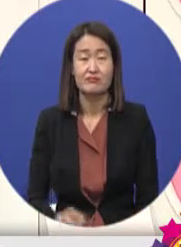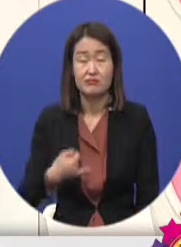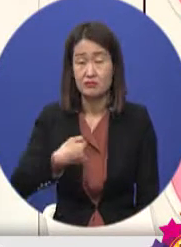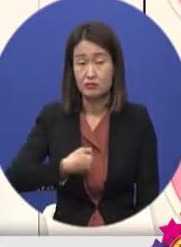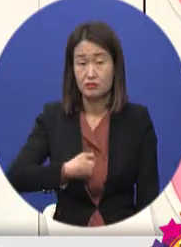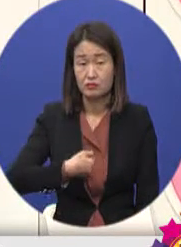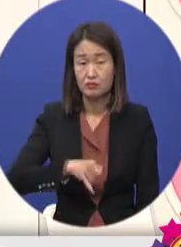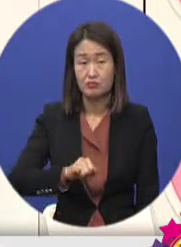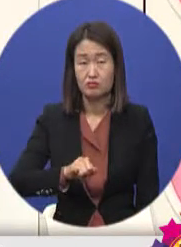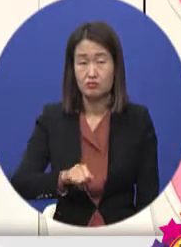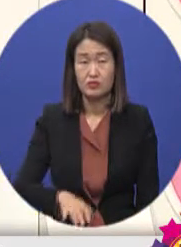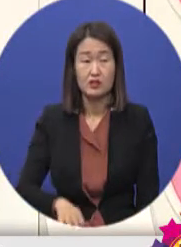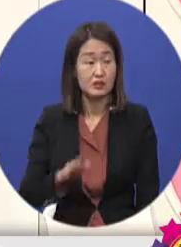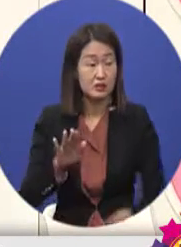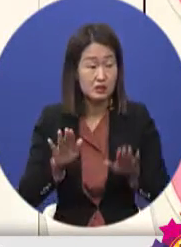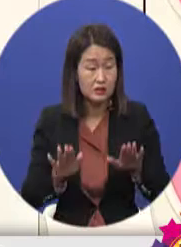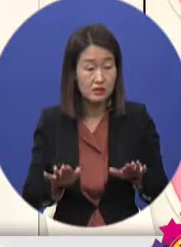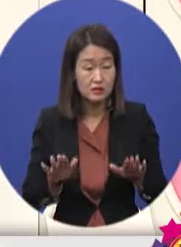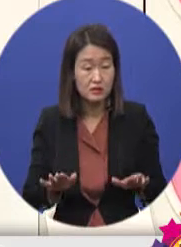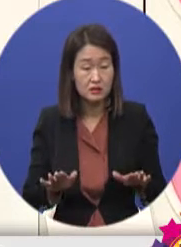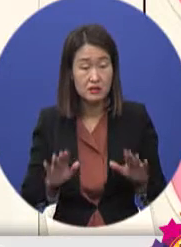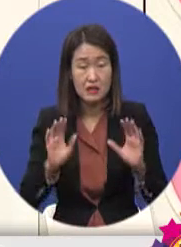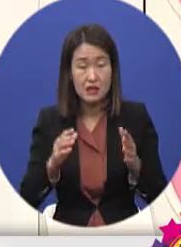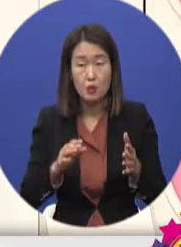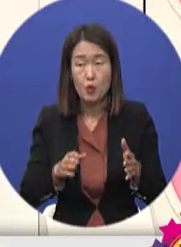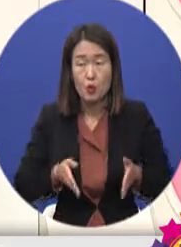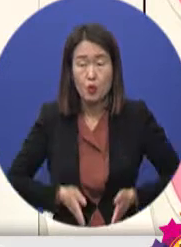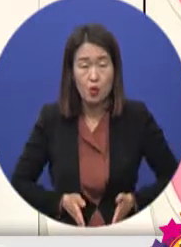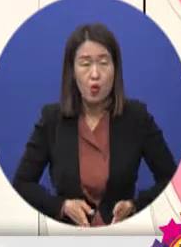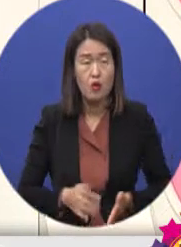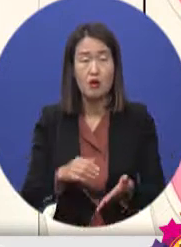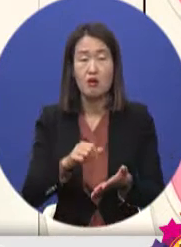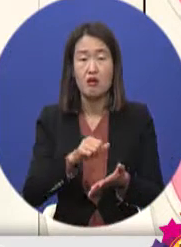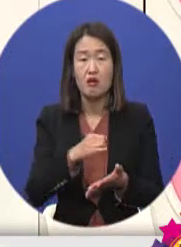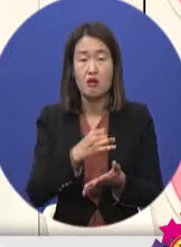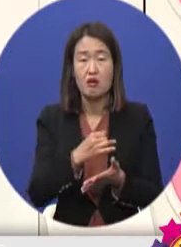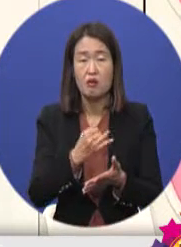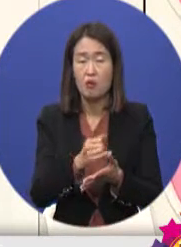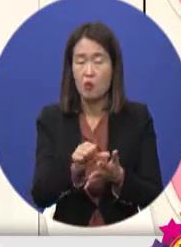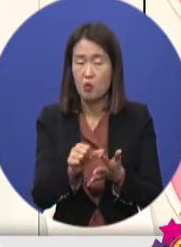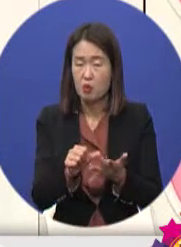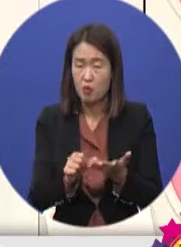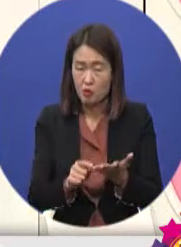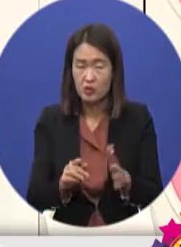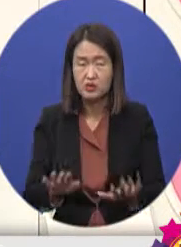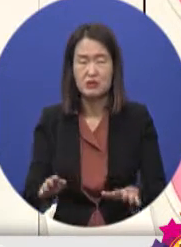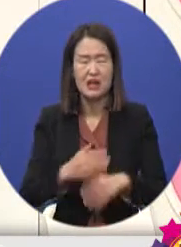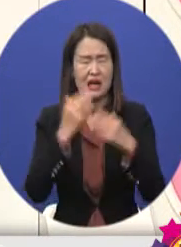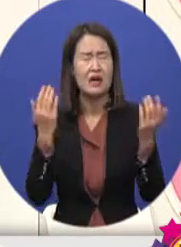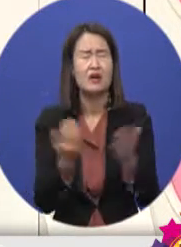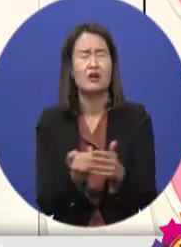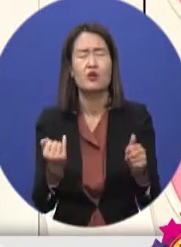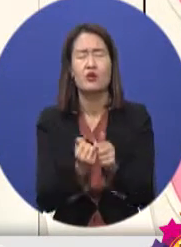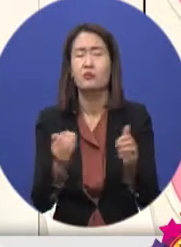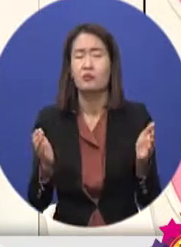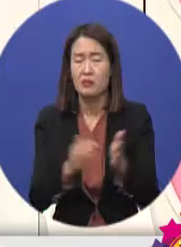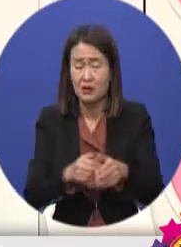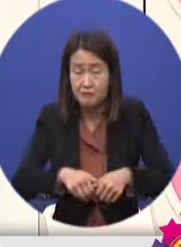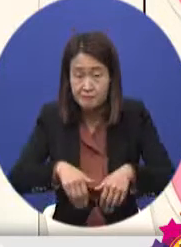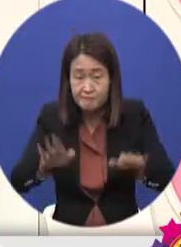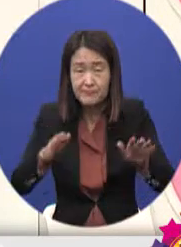따님도. 애기들 5남매인데 다 가고 나 혼자 사네요. 네.